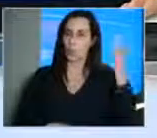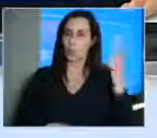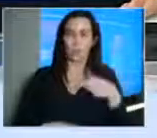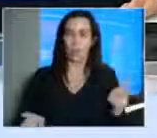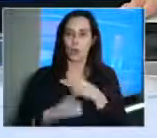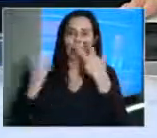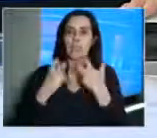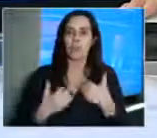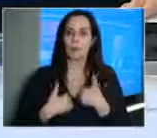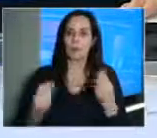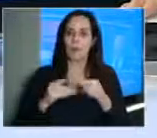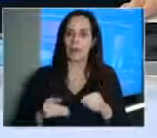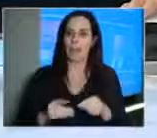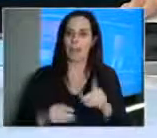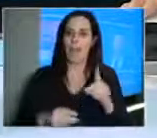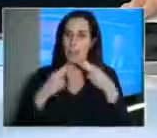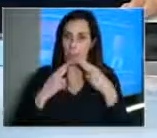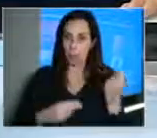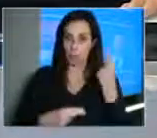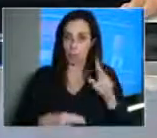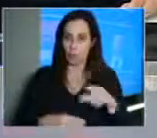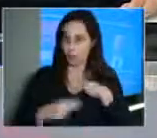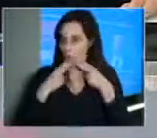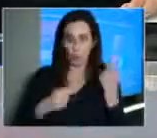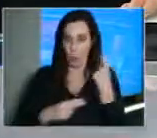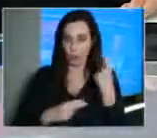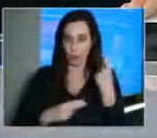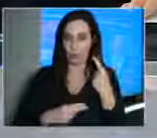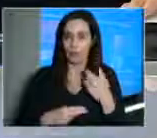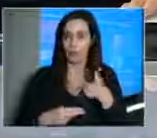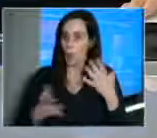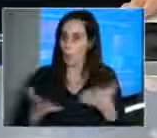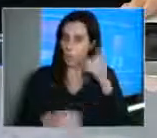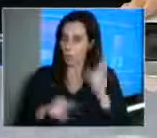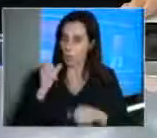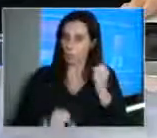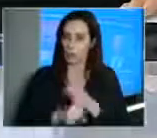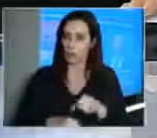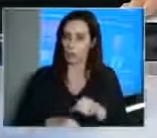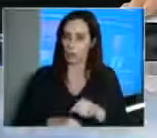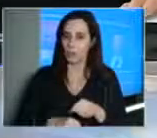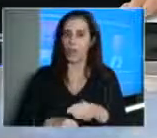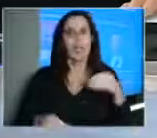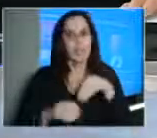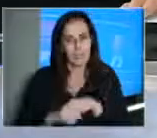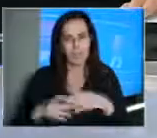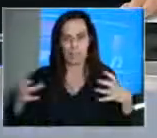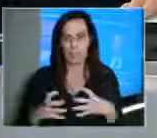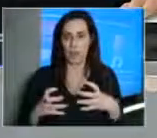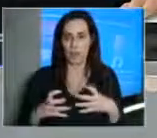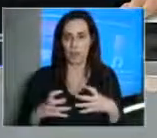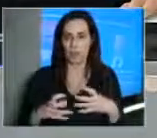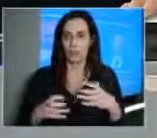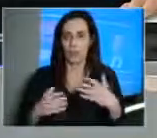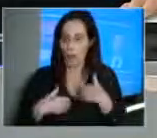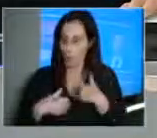אתם לא יכולים לצפות מאיתנו כדבר הזה. אז הפתרון היחיד שלנו, וזה הפתרון היחיד, ואני מעודד אנשים אחרים לעשות את זה, זה להיכנס לתוך המפלגות